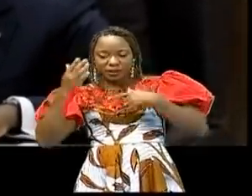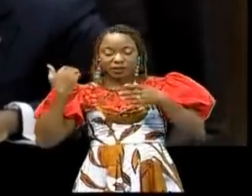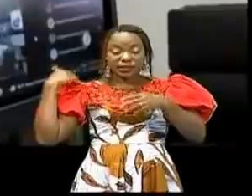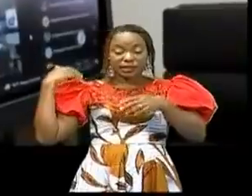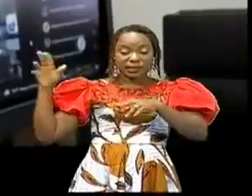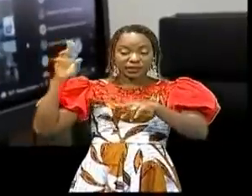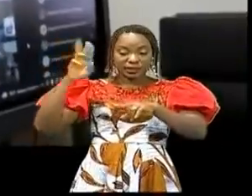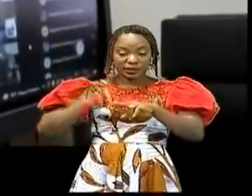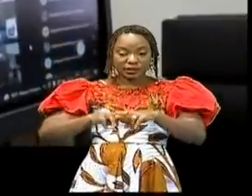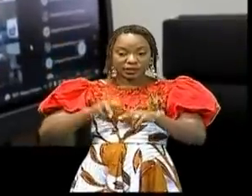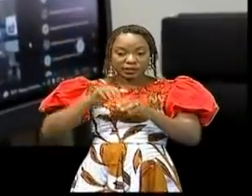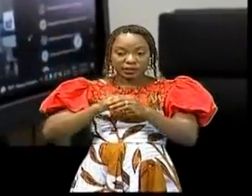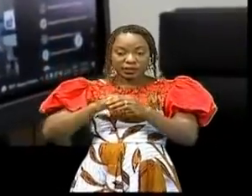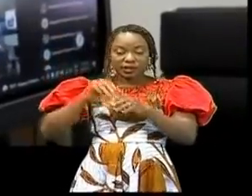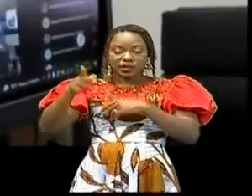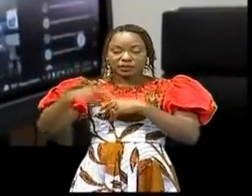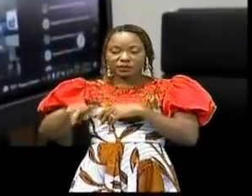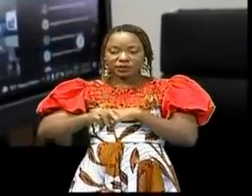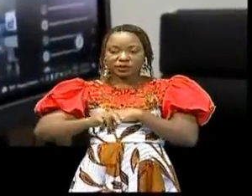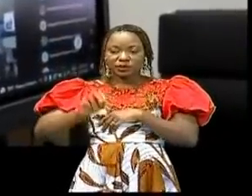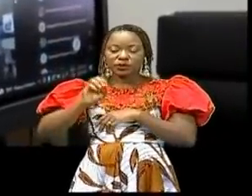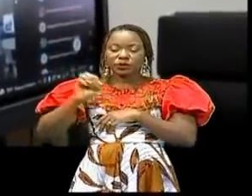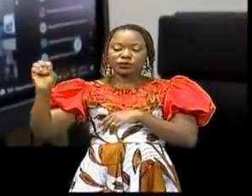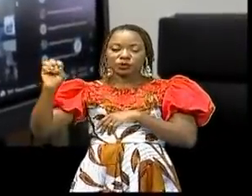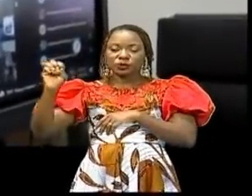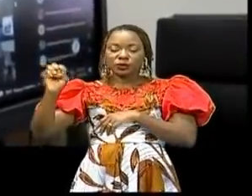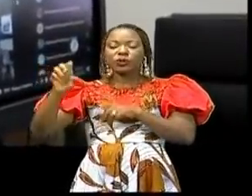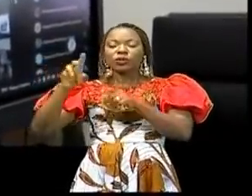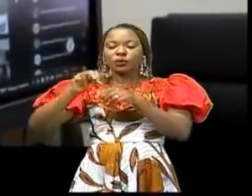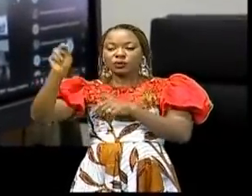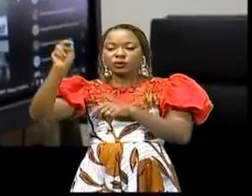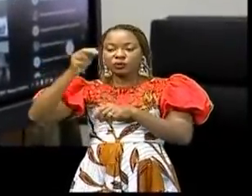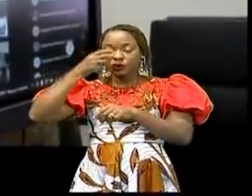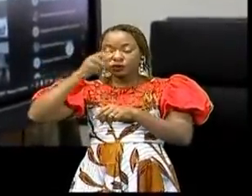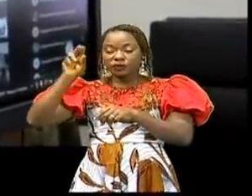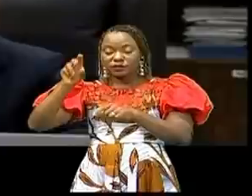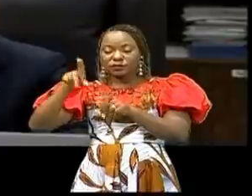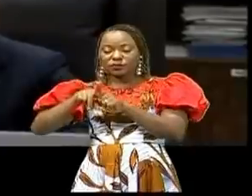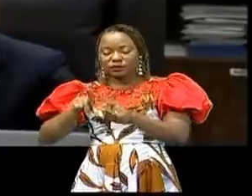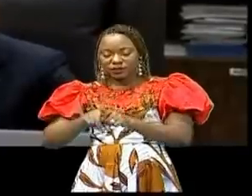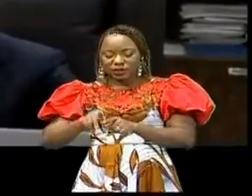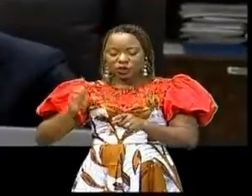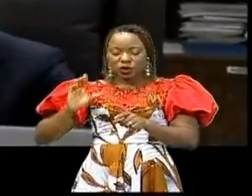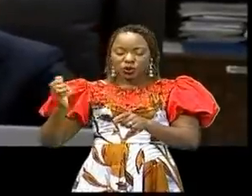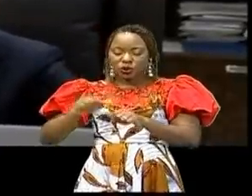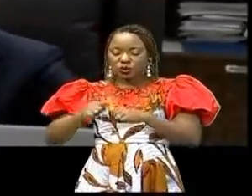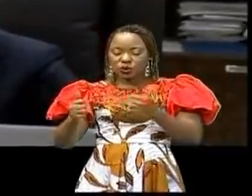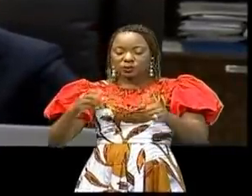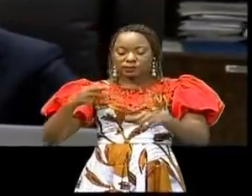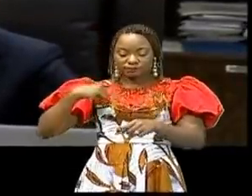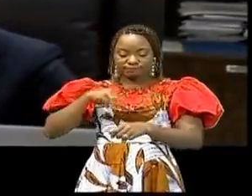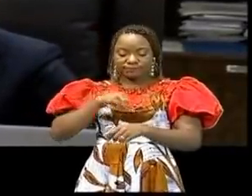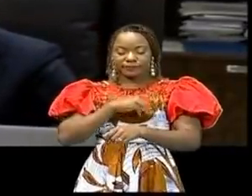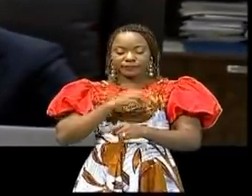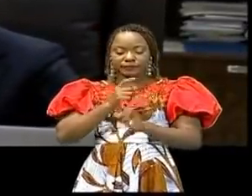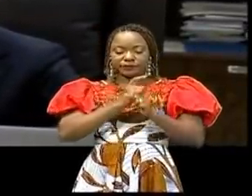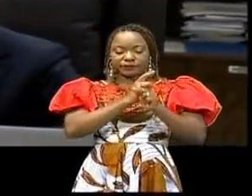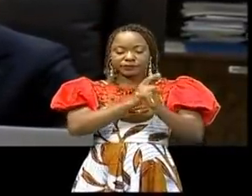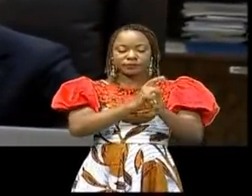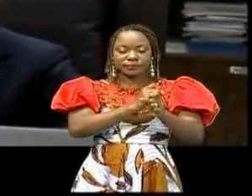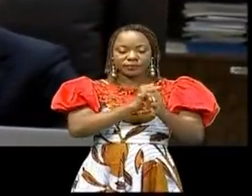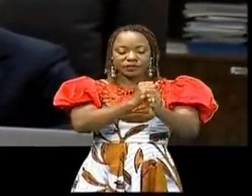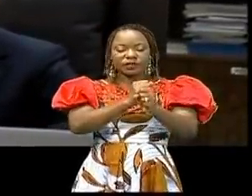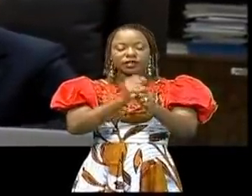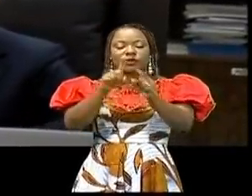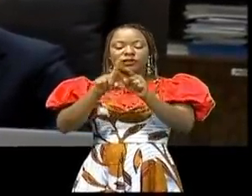les provinces du Nord Kivu et de l'Ituri. Outre les honorables députés membres du bureau de la Commission Défense et Sécurité,